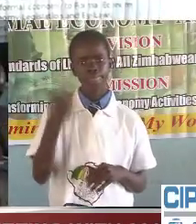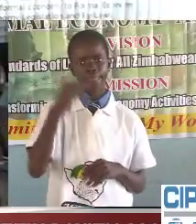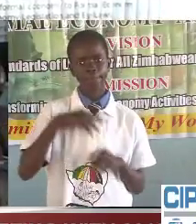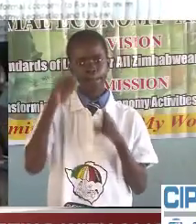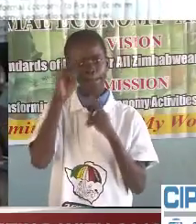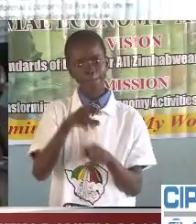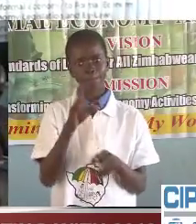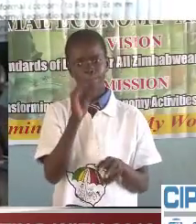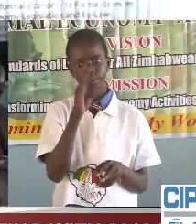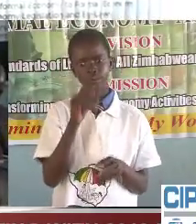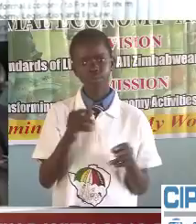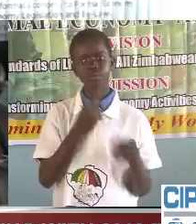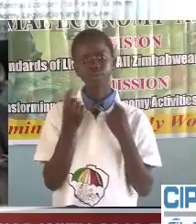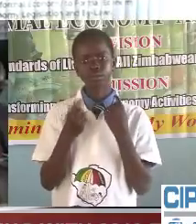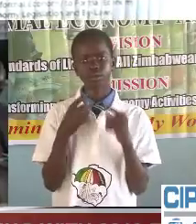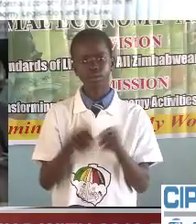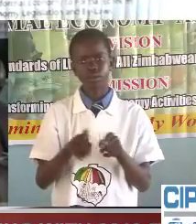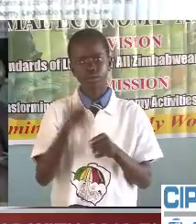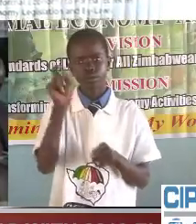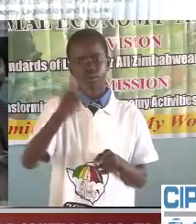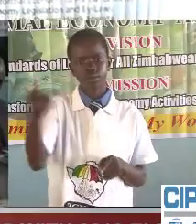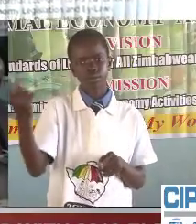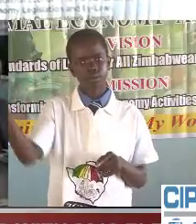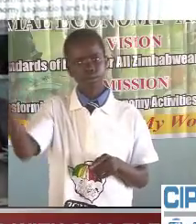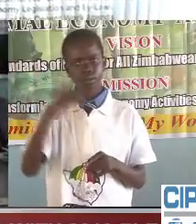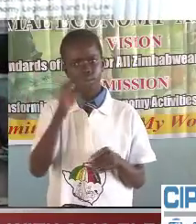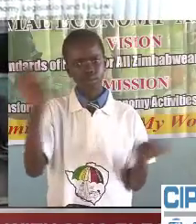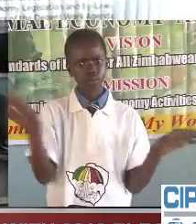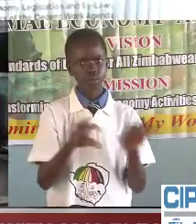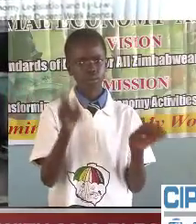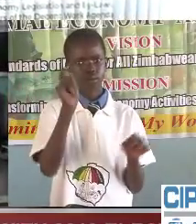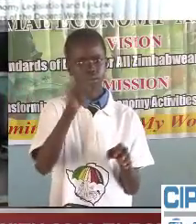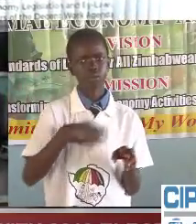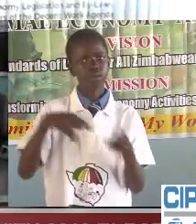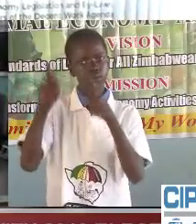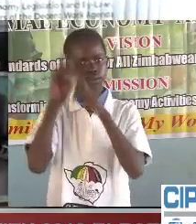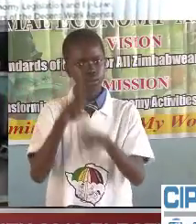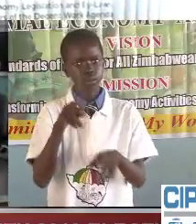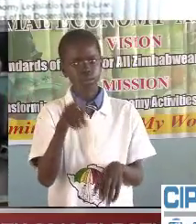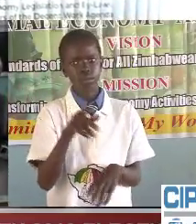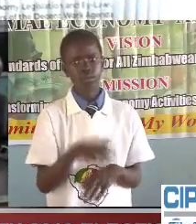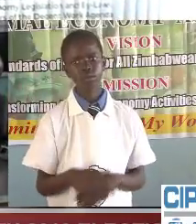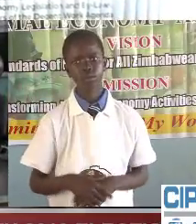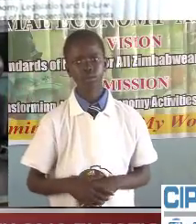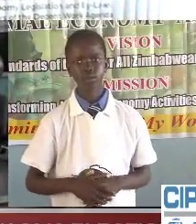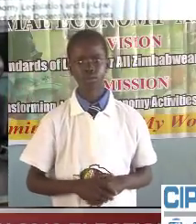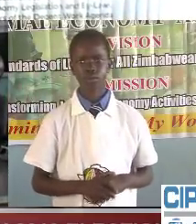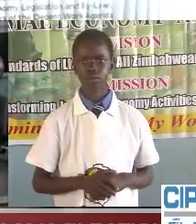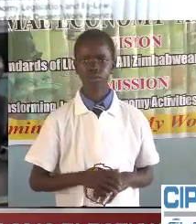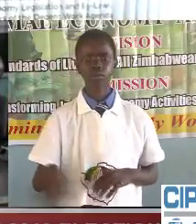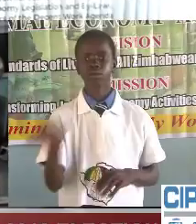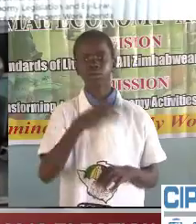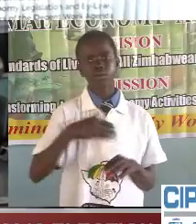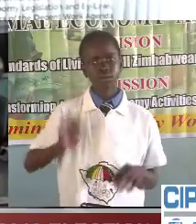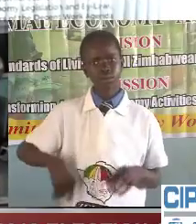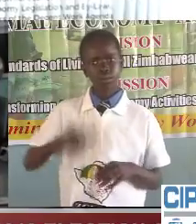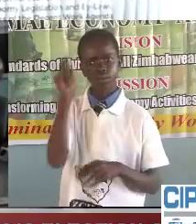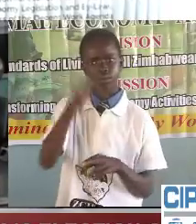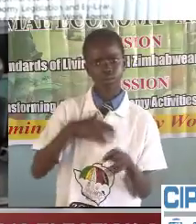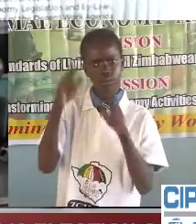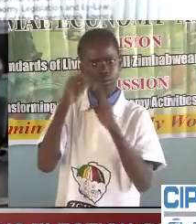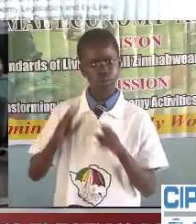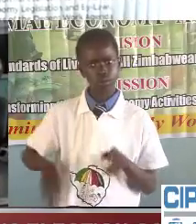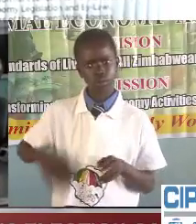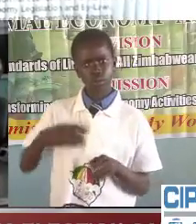out the demons. We want to cast out the demons of fear, we want to cast out the demons of